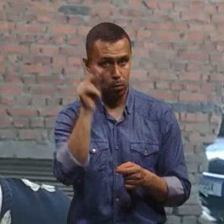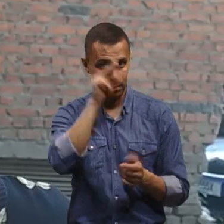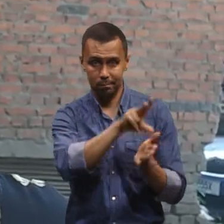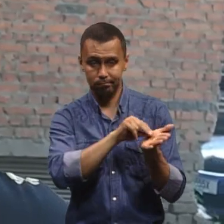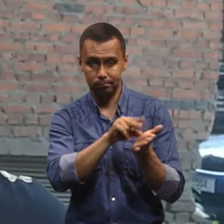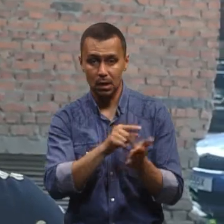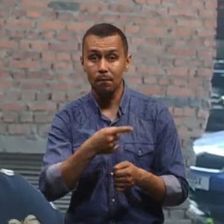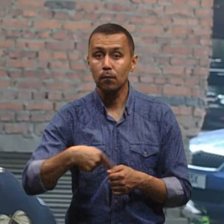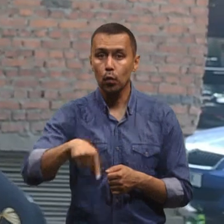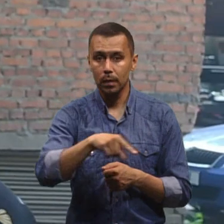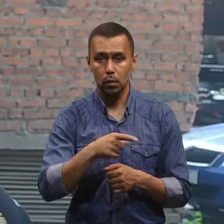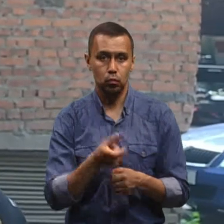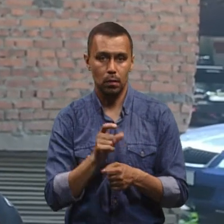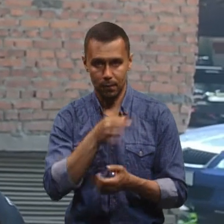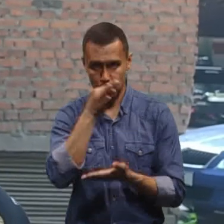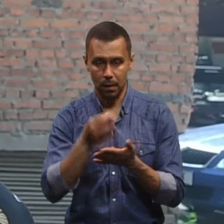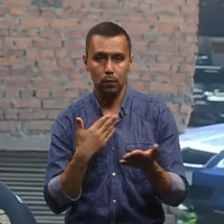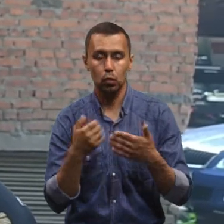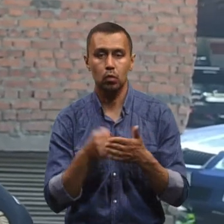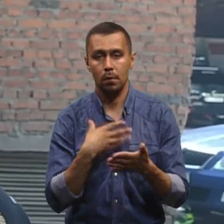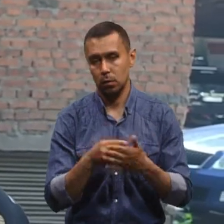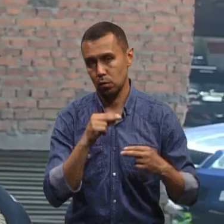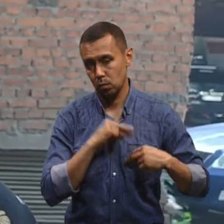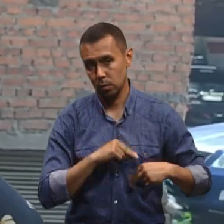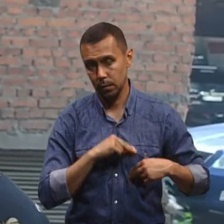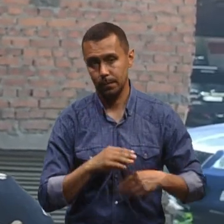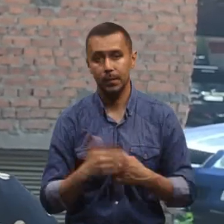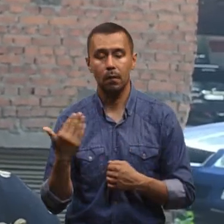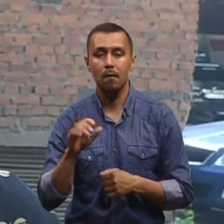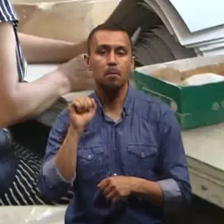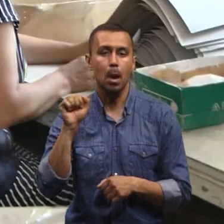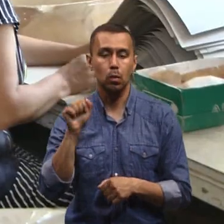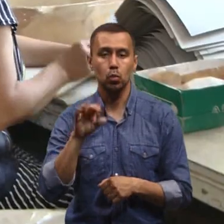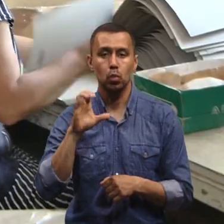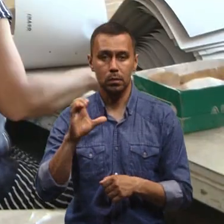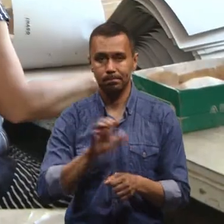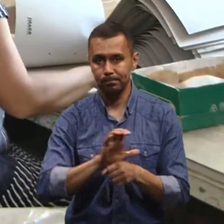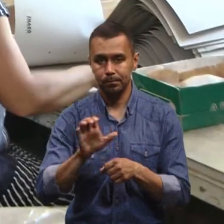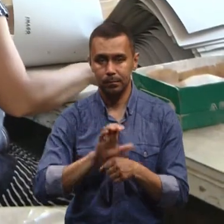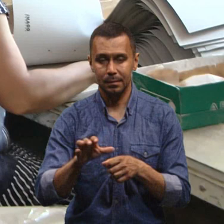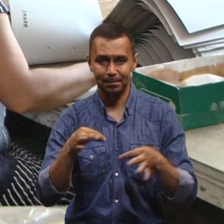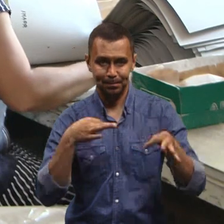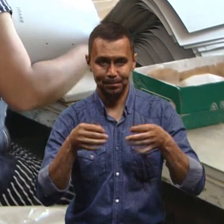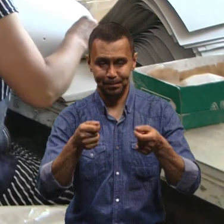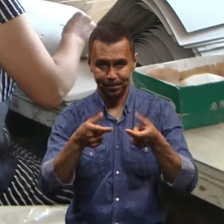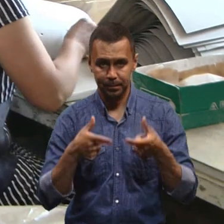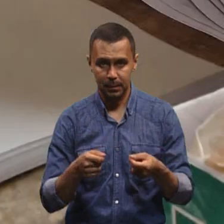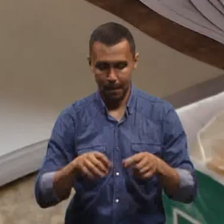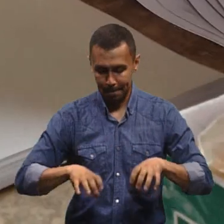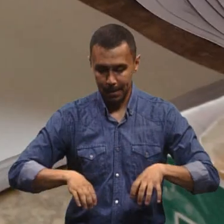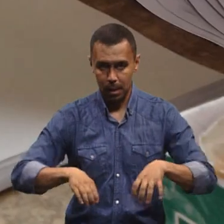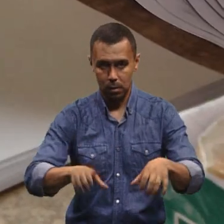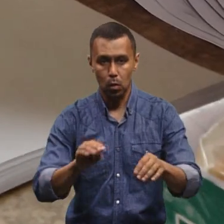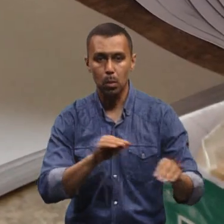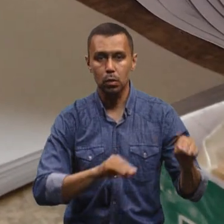Вони дуже відповідально відносять до своєї роботи. Із її слів, у Бахмуті утосівці виготовляли поліетиленові торби, тротуарну плитку